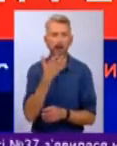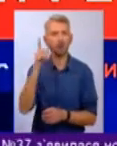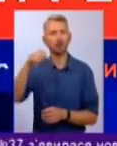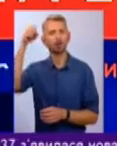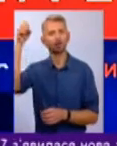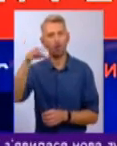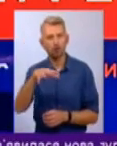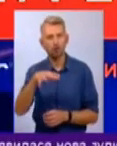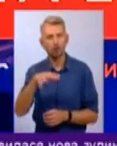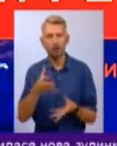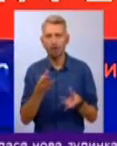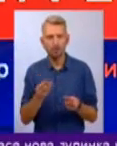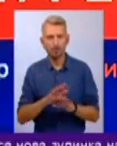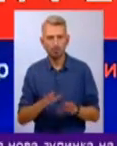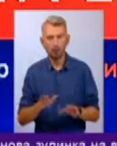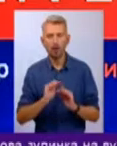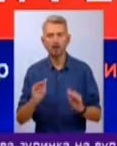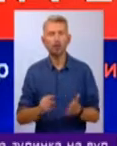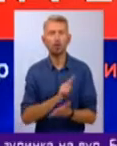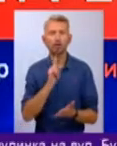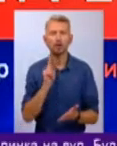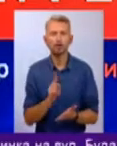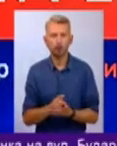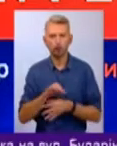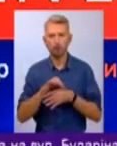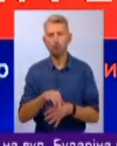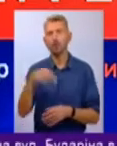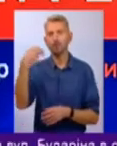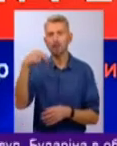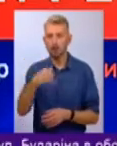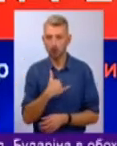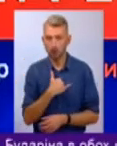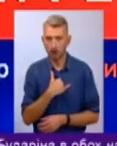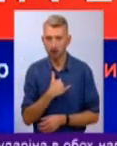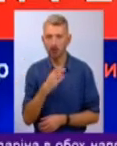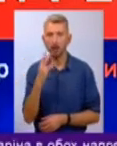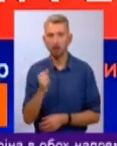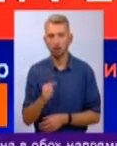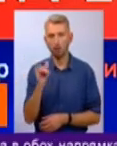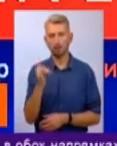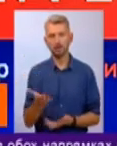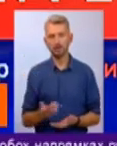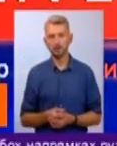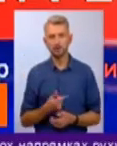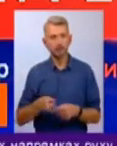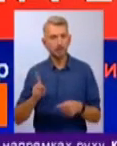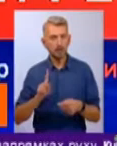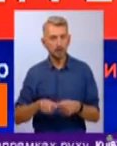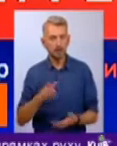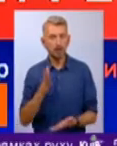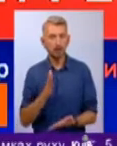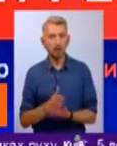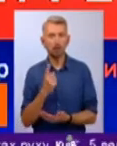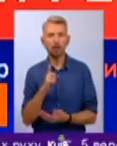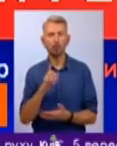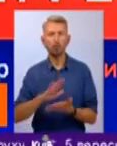сонячна, не мокро, діти обов'язково проводять перерви у нас на вулиці. Це є